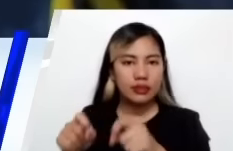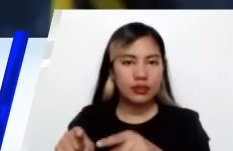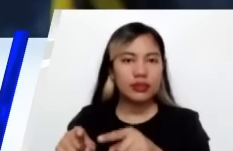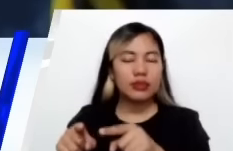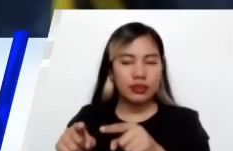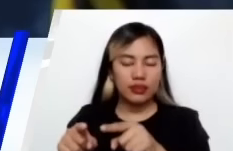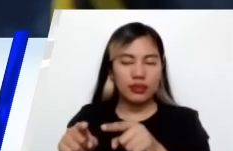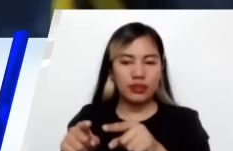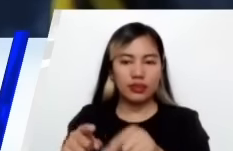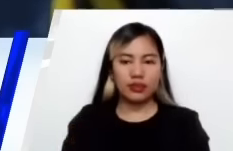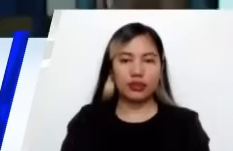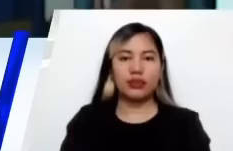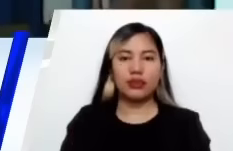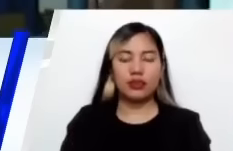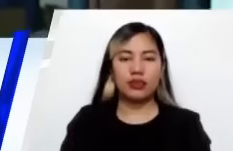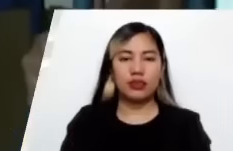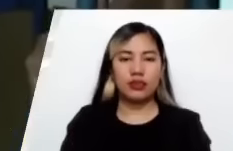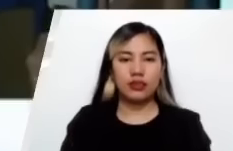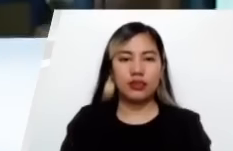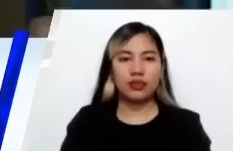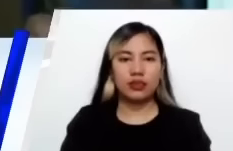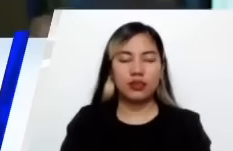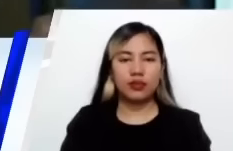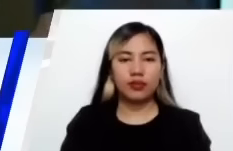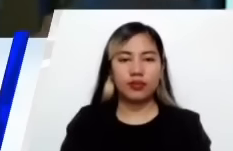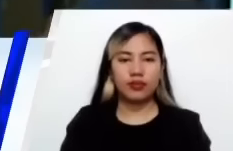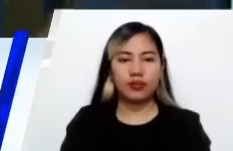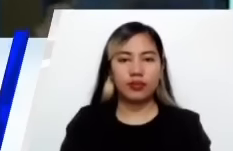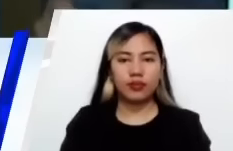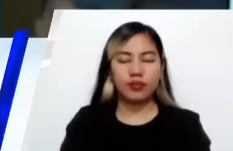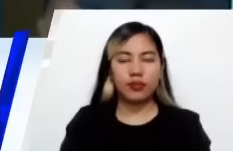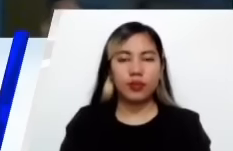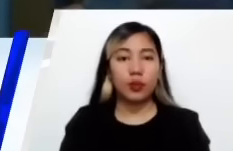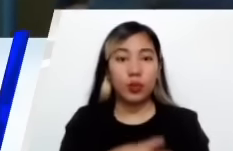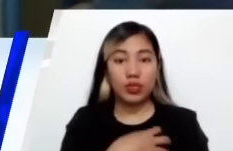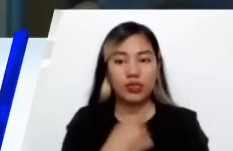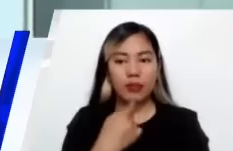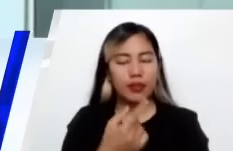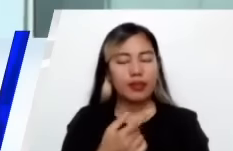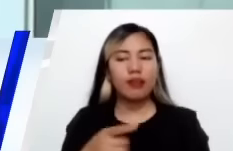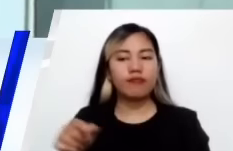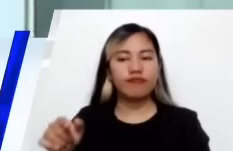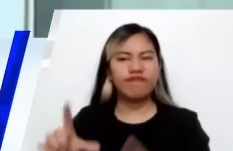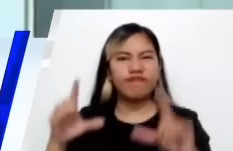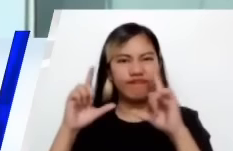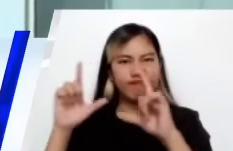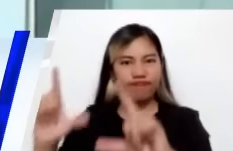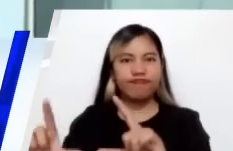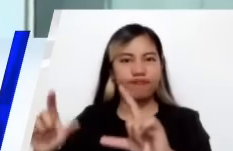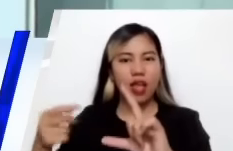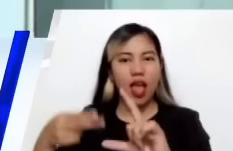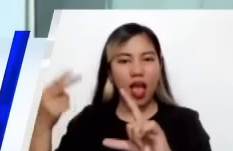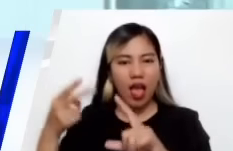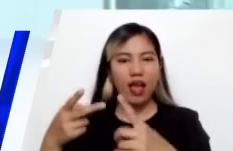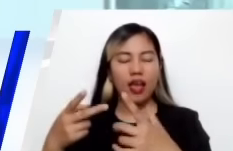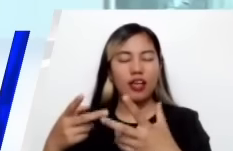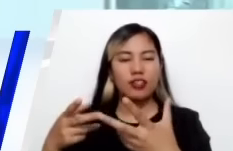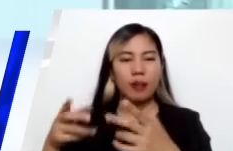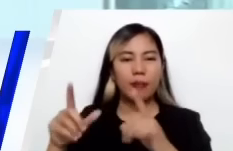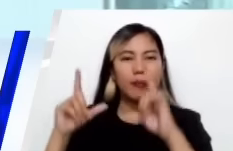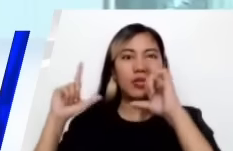na dito rin. Itinuturing ng pulisya na high-value target ang mga sospek. Ayon sa babaeng sospek, ipinakisuyo lang